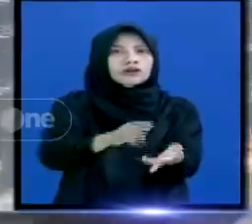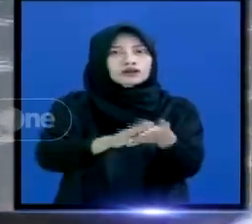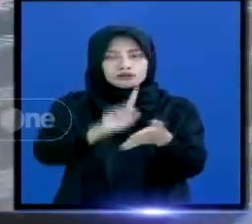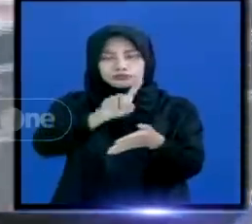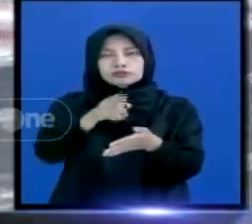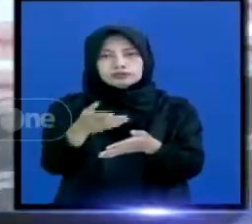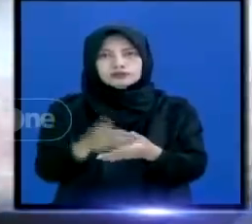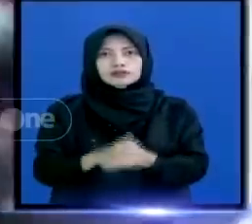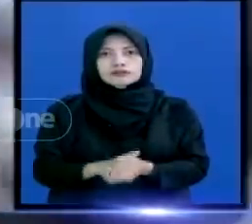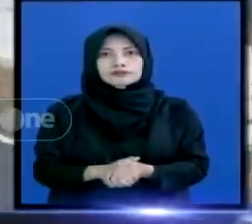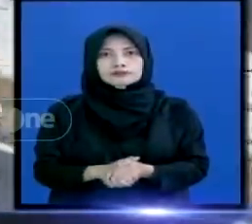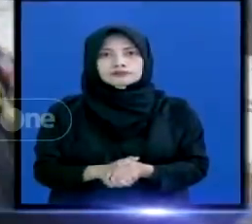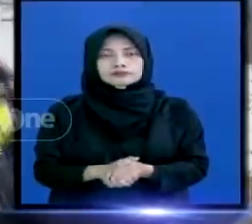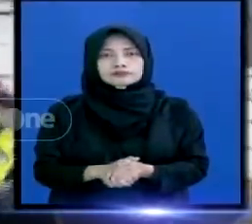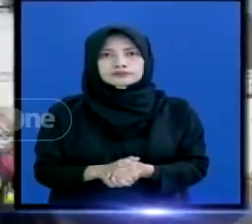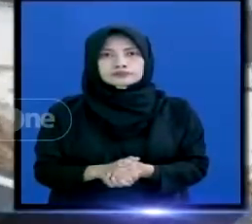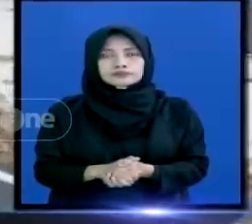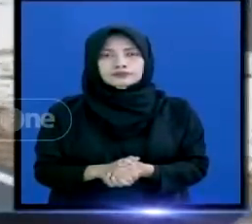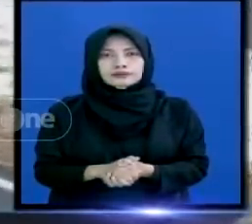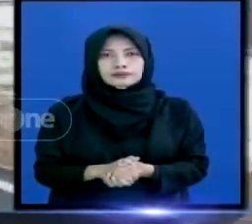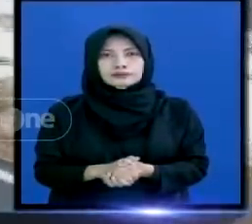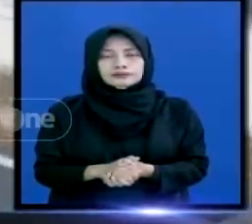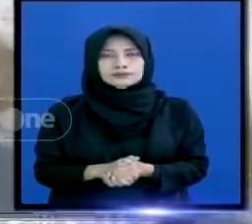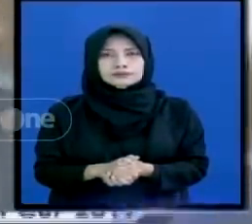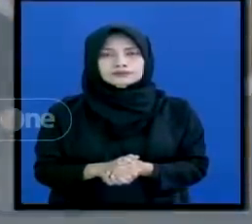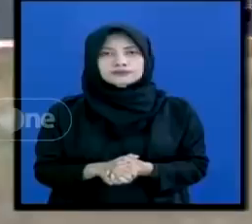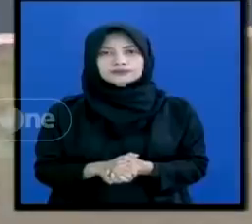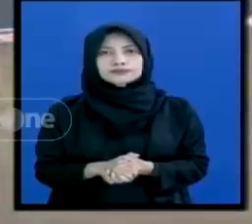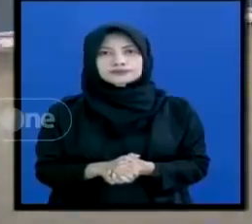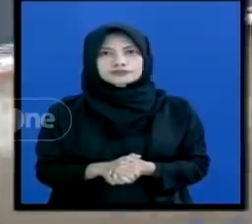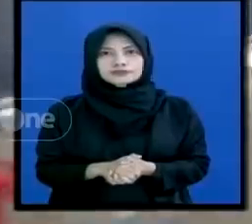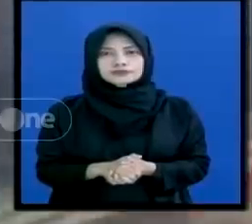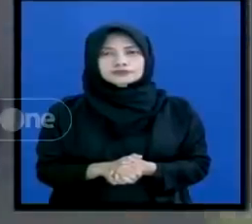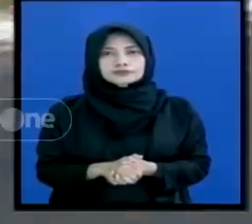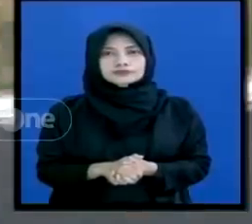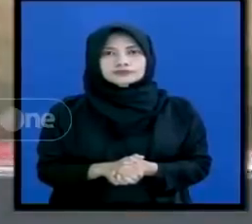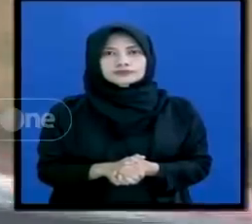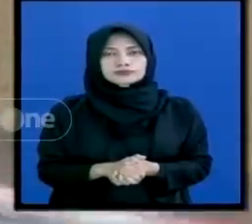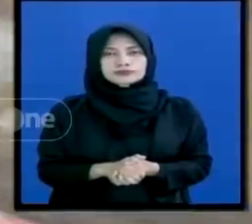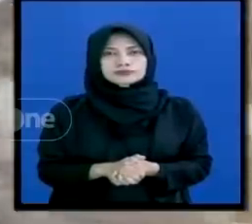Dari Tasikmalaya, Jawa Barat, Ipung S. Munawar, TV One mengabarkan.